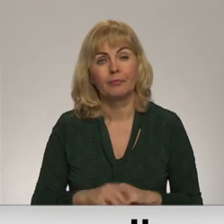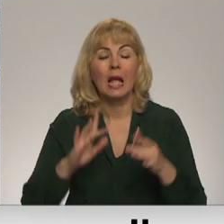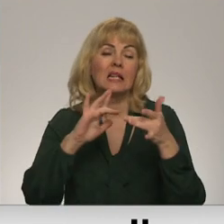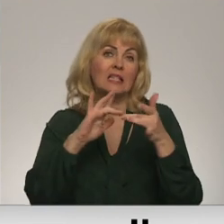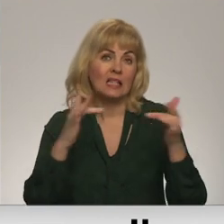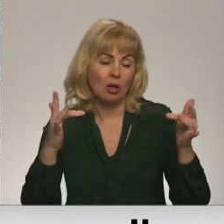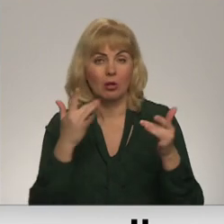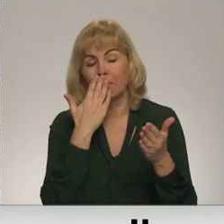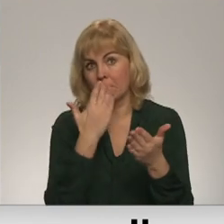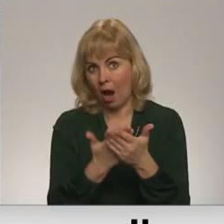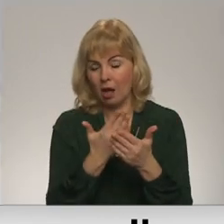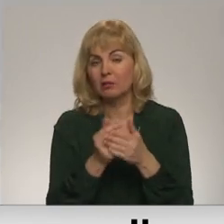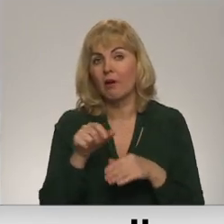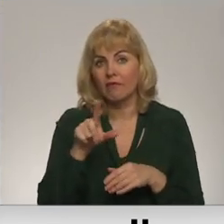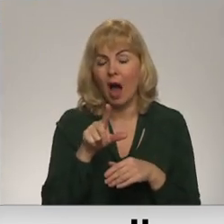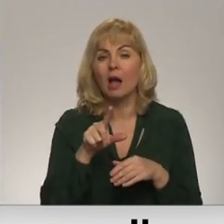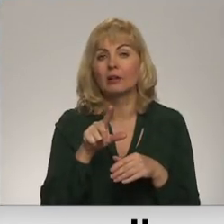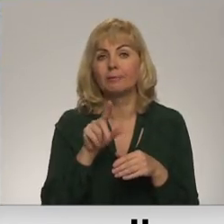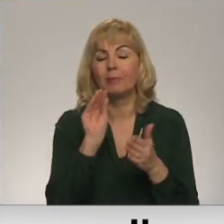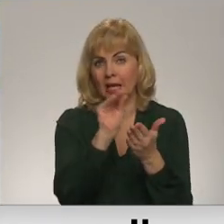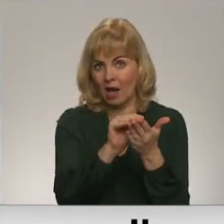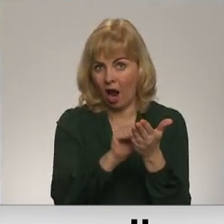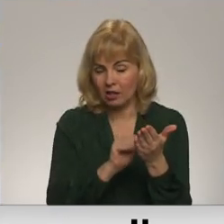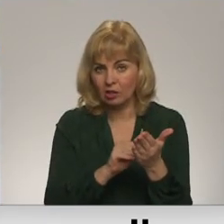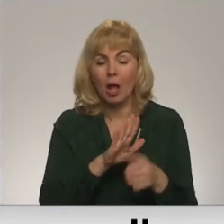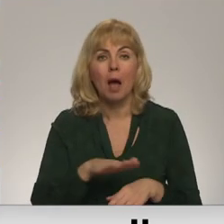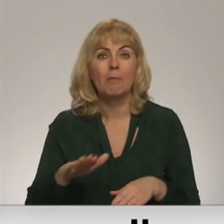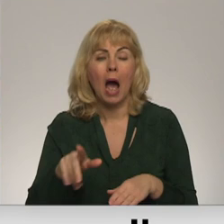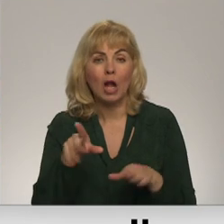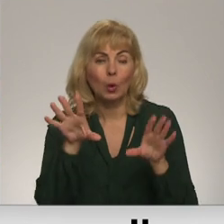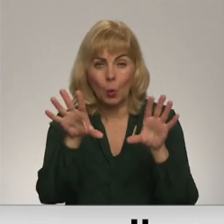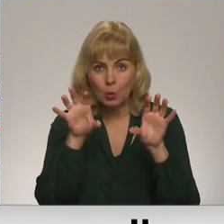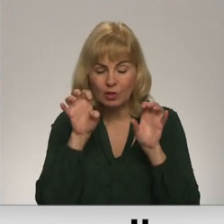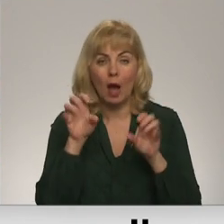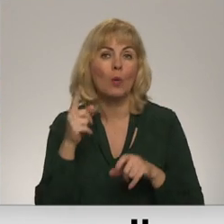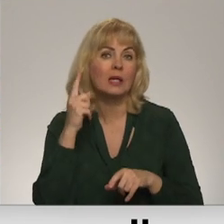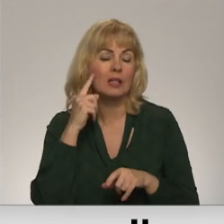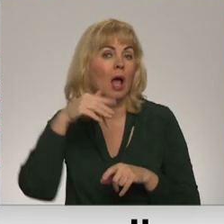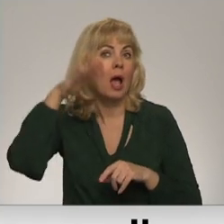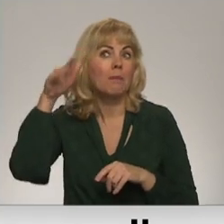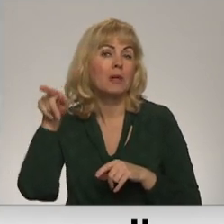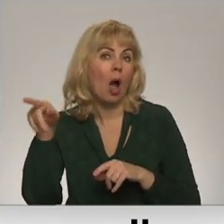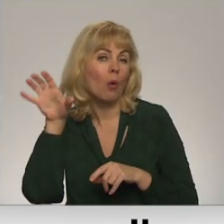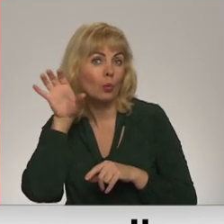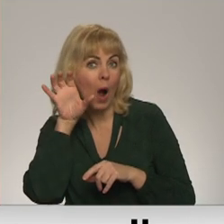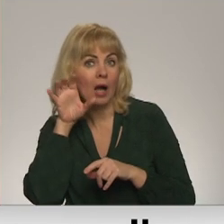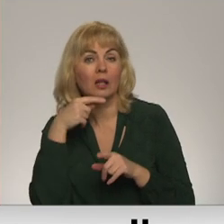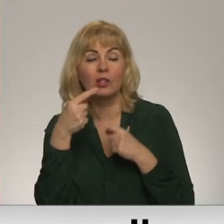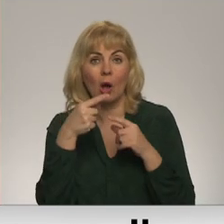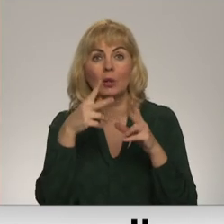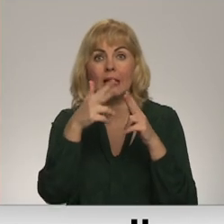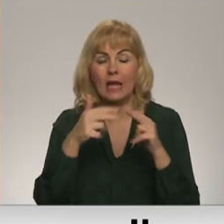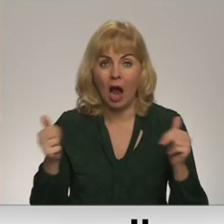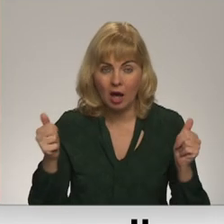Sociālajos tīklos parādījušies vairāki ieraksti, kas liek domāt, ka bērni tieši uztver to, ko dzirdējuši pieaugušo sarunās. Lūk ieraksts ar